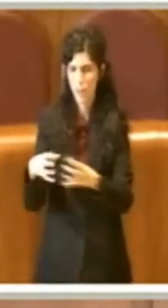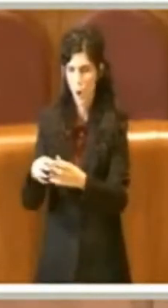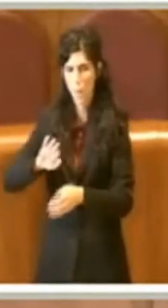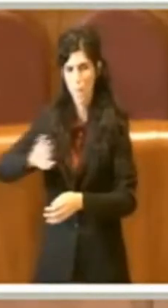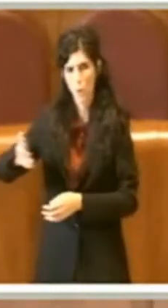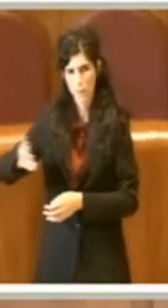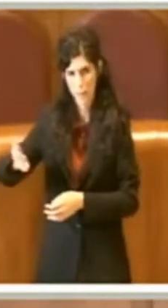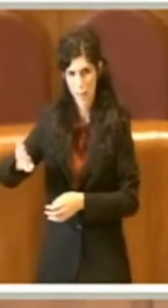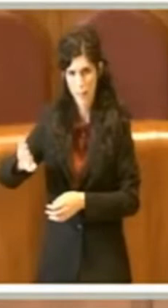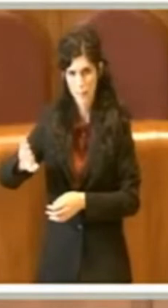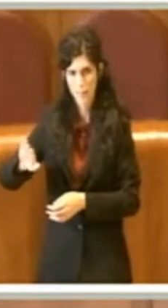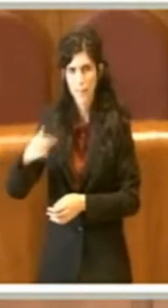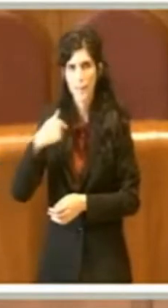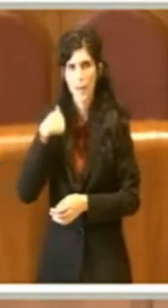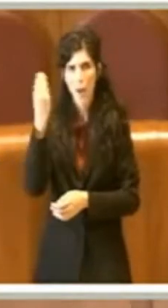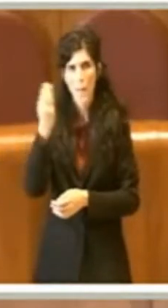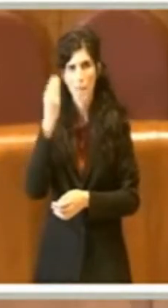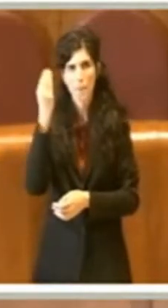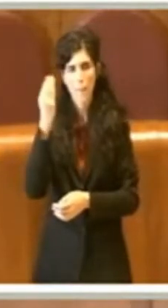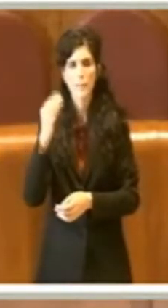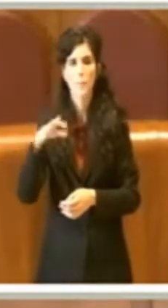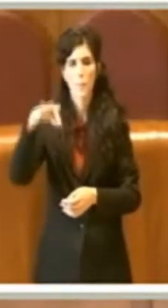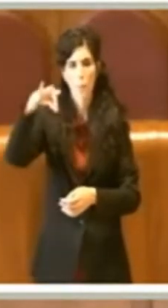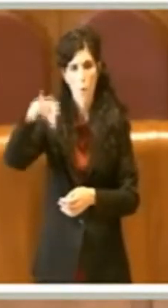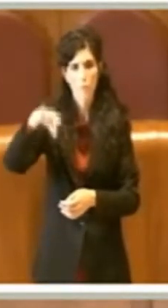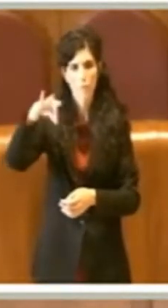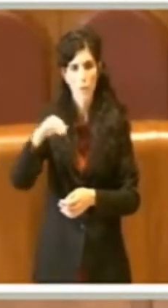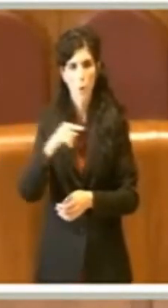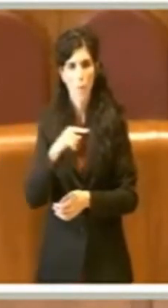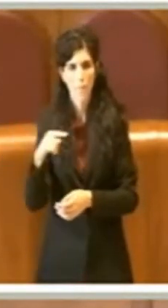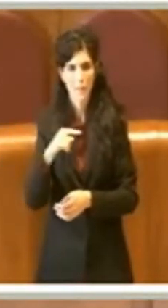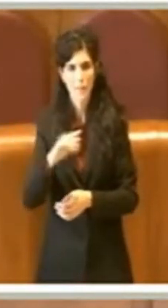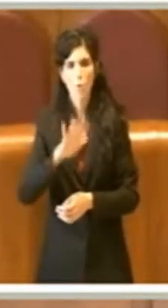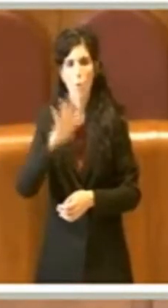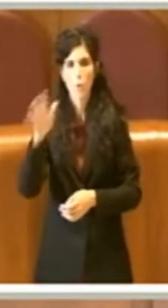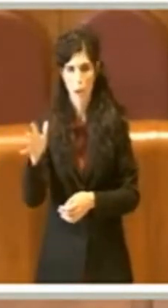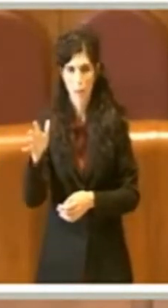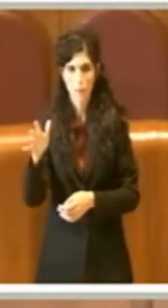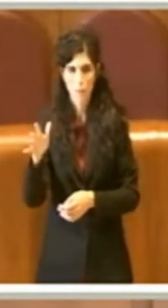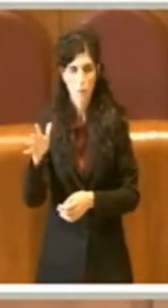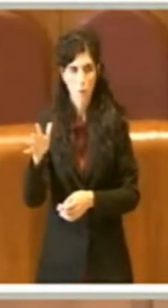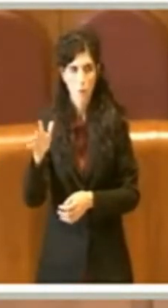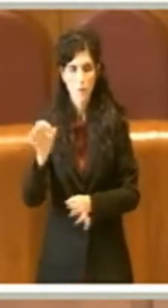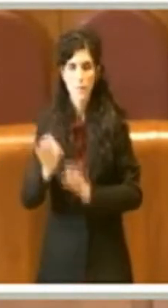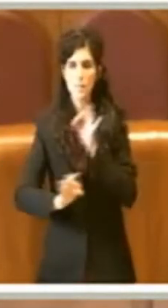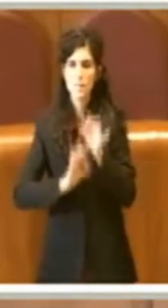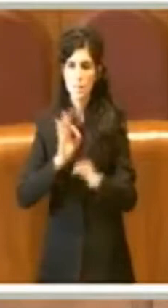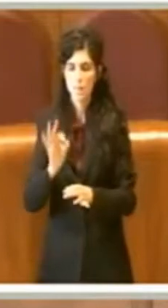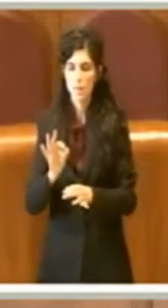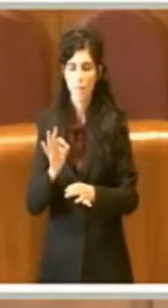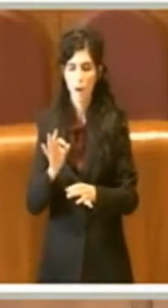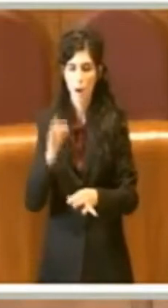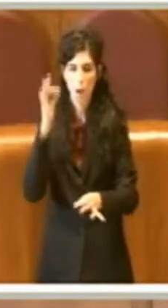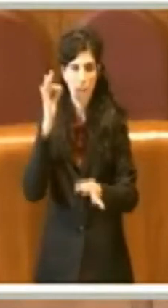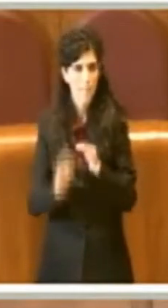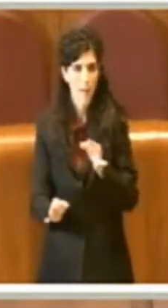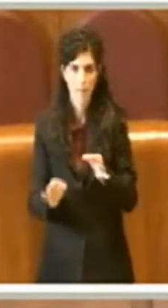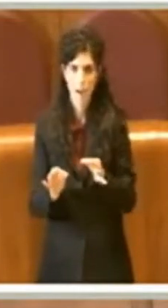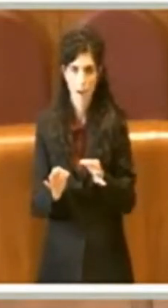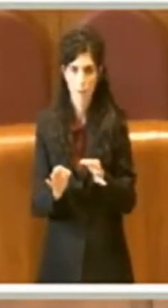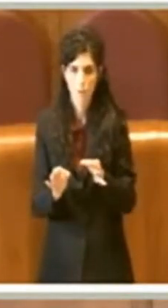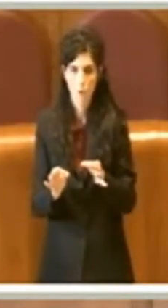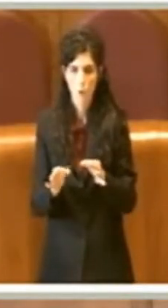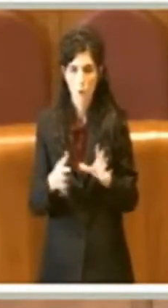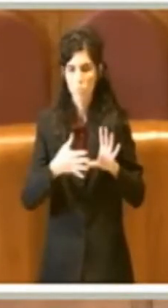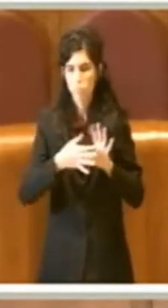un nuovo fitto passivo sarebbe stato molto più facile sarebbe stato anzi credo immediato come come passaggio